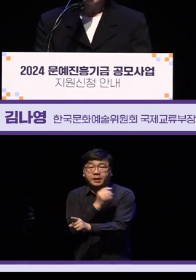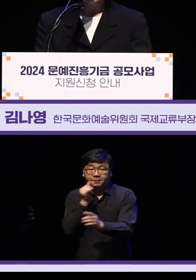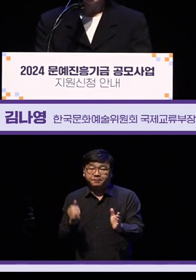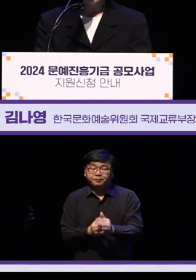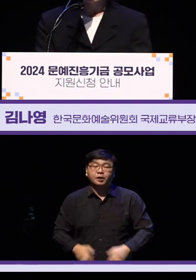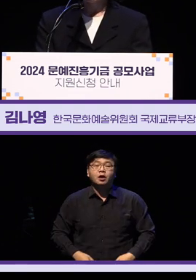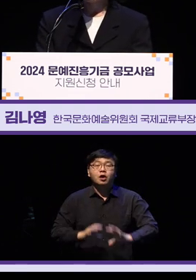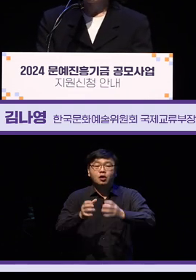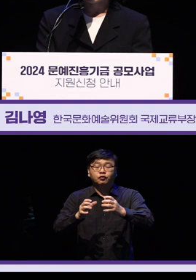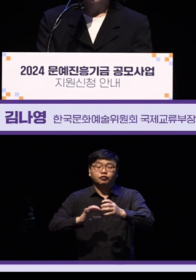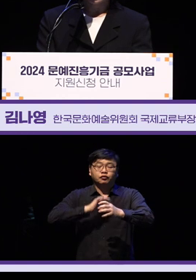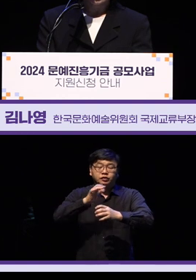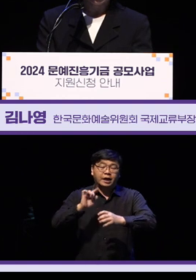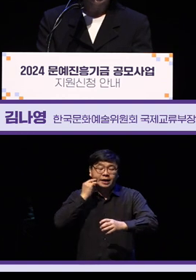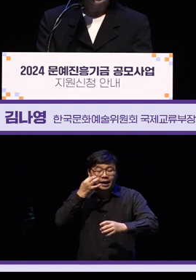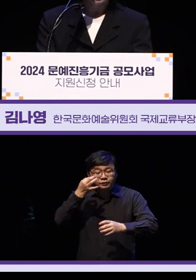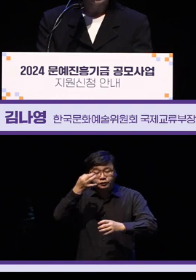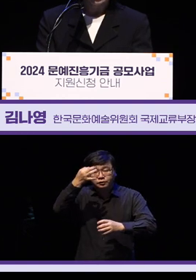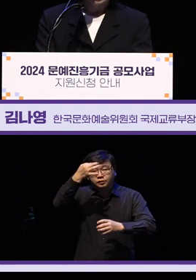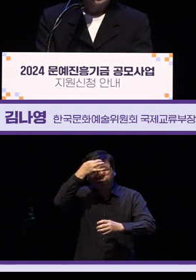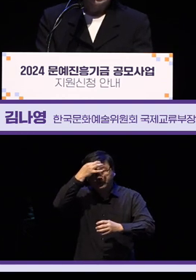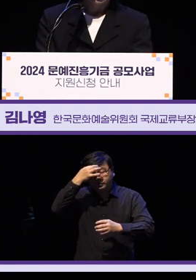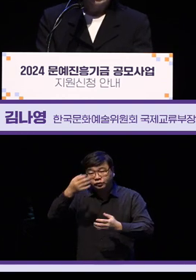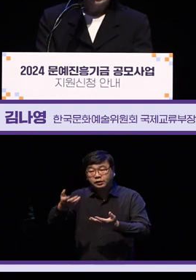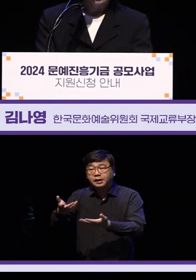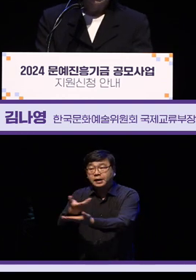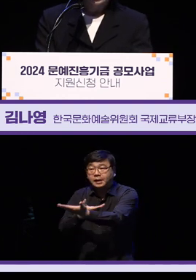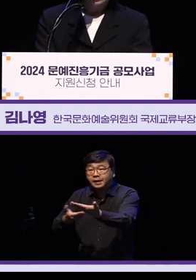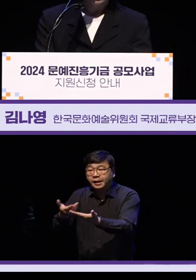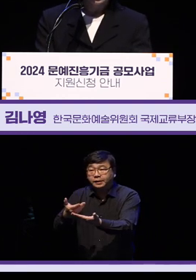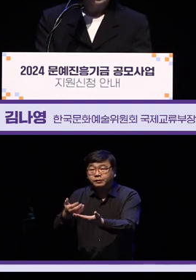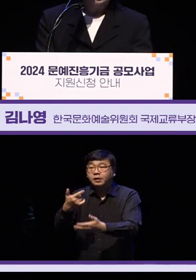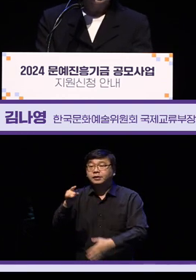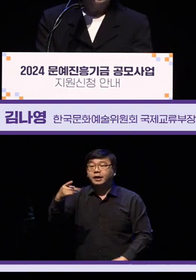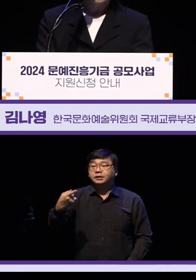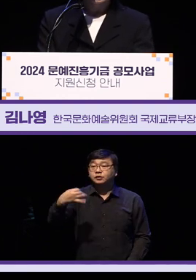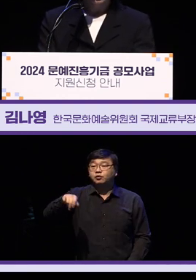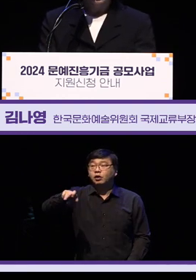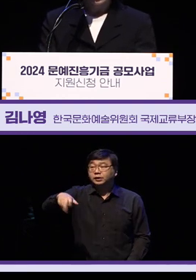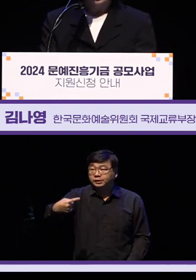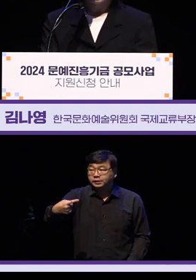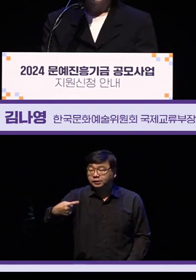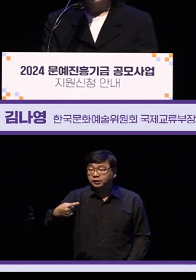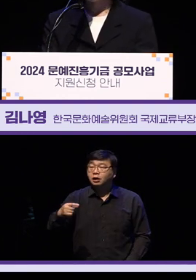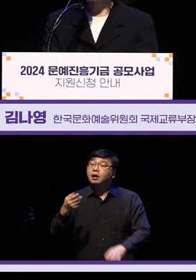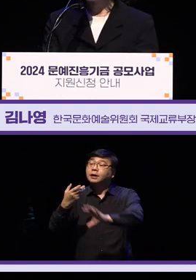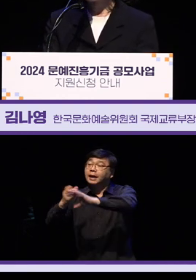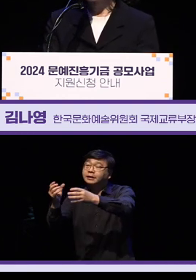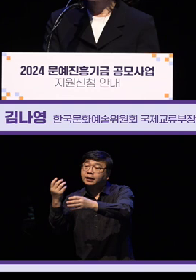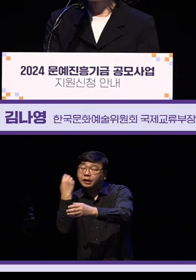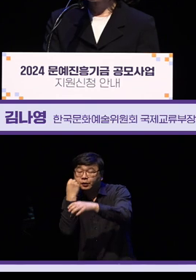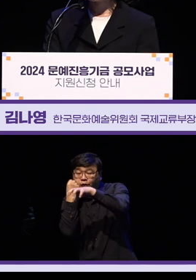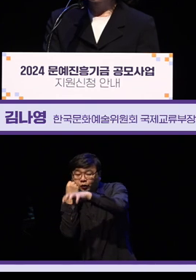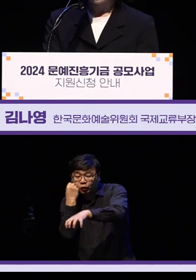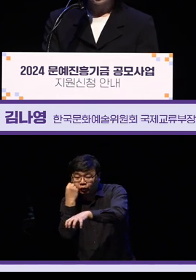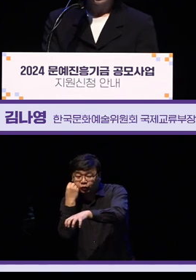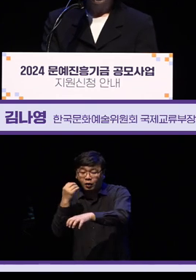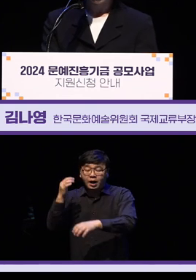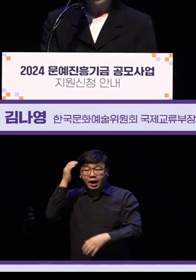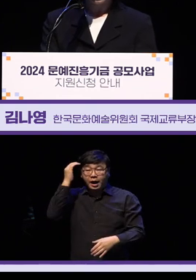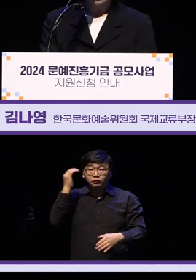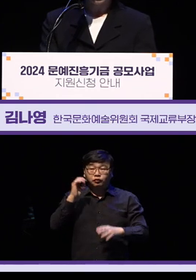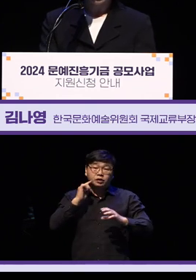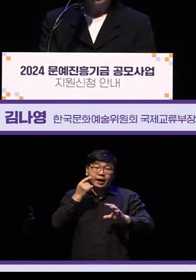첫 번째 국제예술 네트워크 지원사업은요 기존의 예술가 해외 레지던스 지원과 한국예술국제교류 사업을